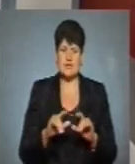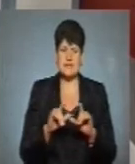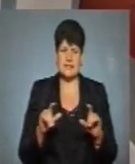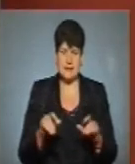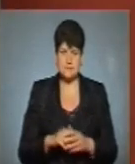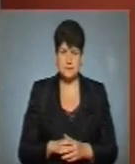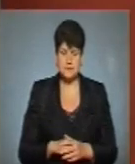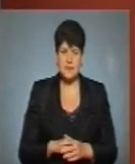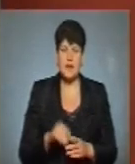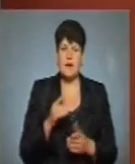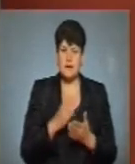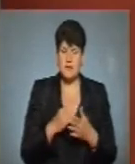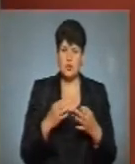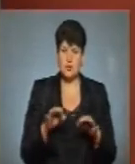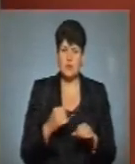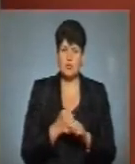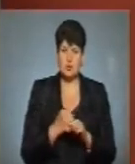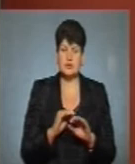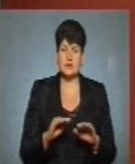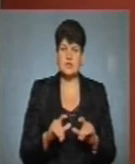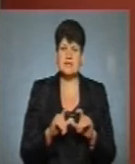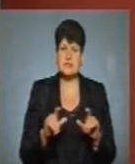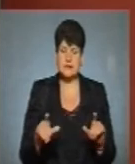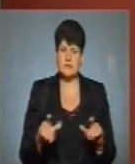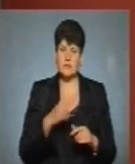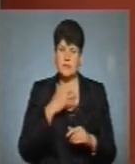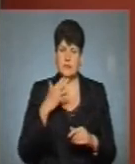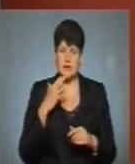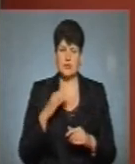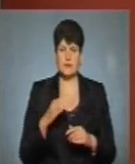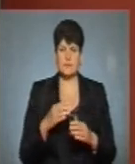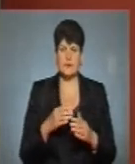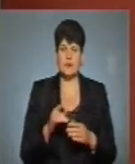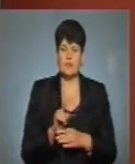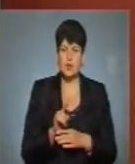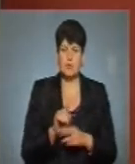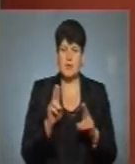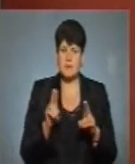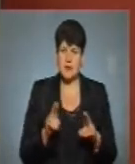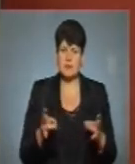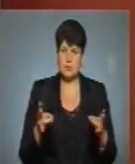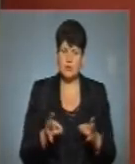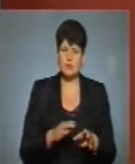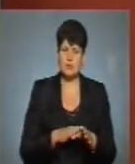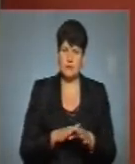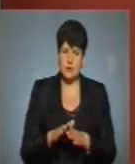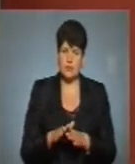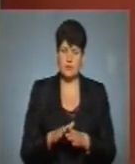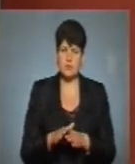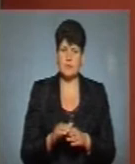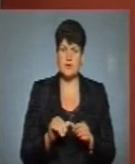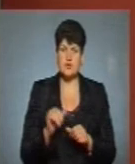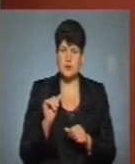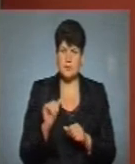те, що є дозвіл на роботу дитячих садків, ряду санітарно-епідеміологічних норм і правил необхідно дотримуватися.